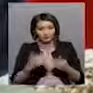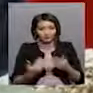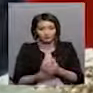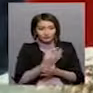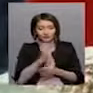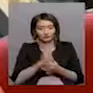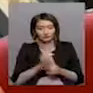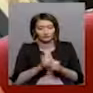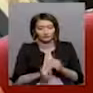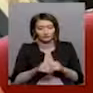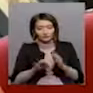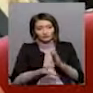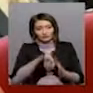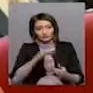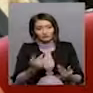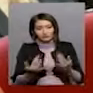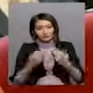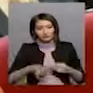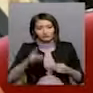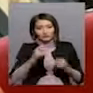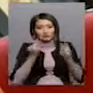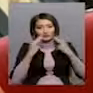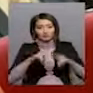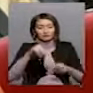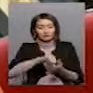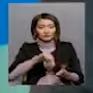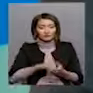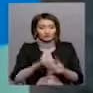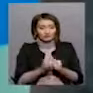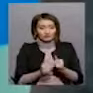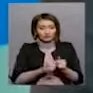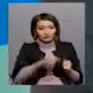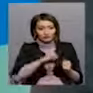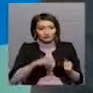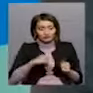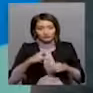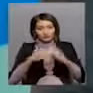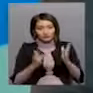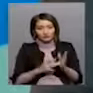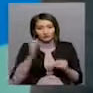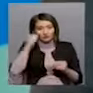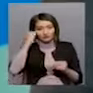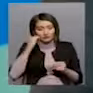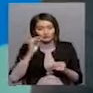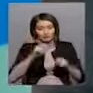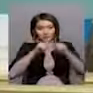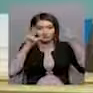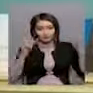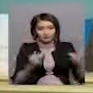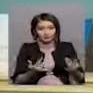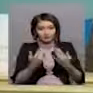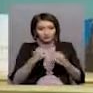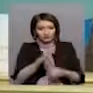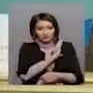с учетом выбора востребованной в регионе специальности учащимися. Кроме того, заместитель акима города отметил, что в школах будет усилена роль психологов.